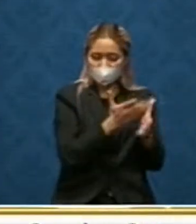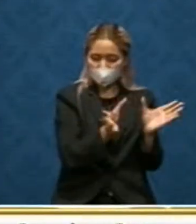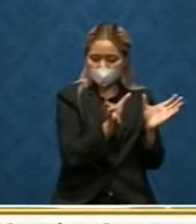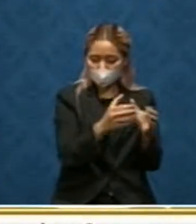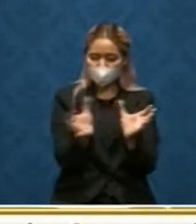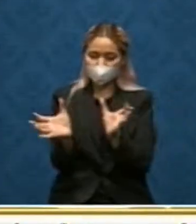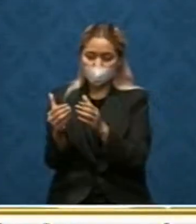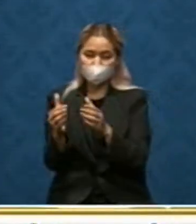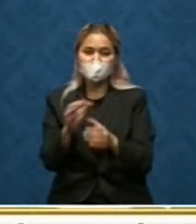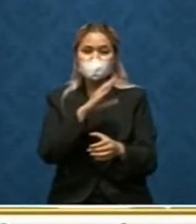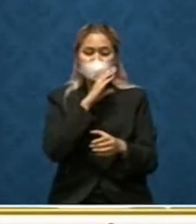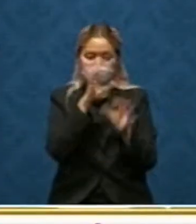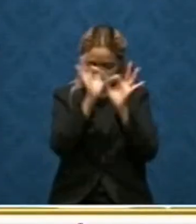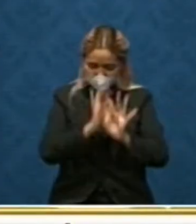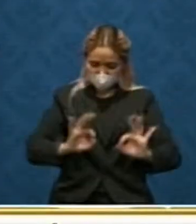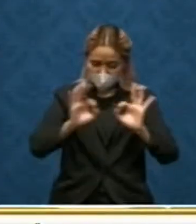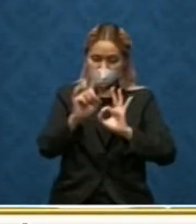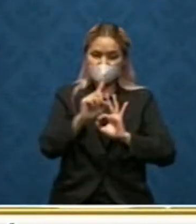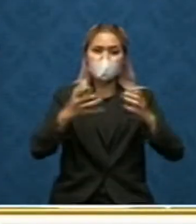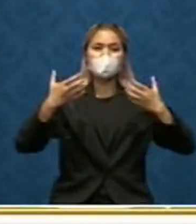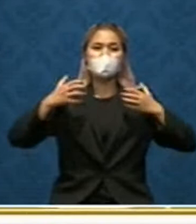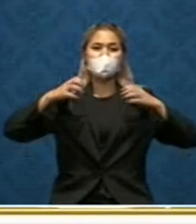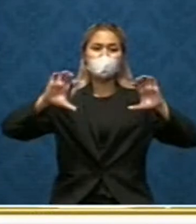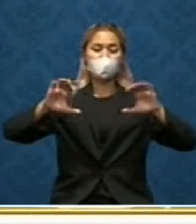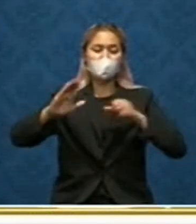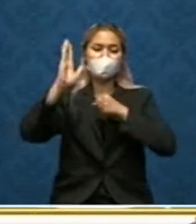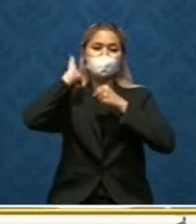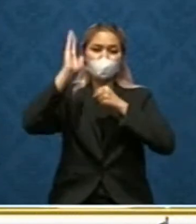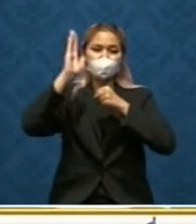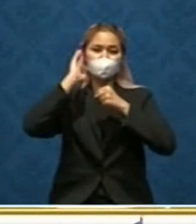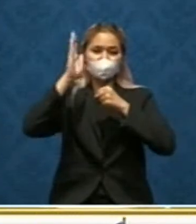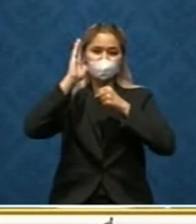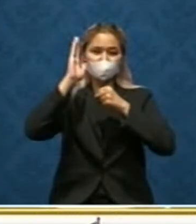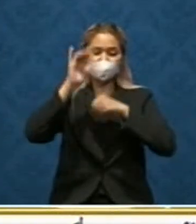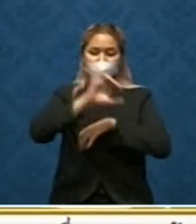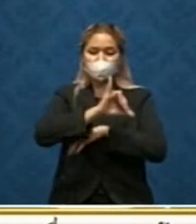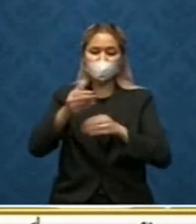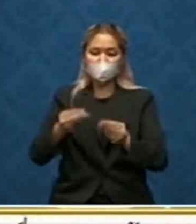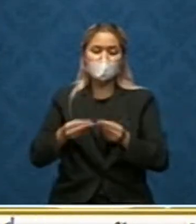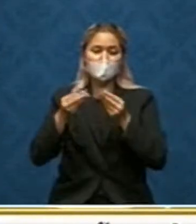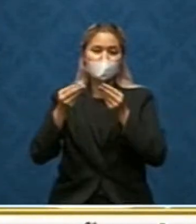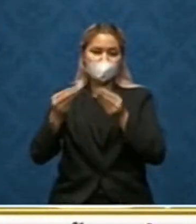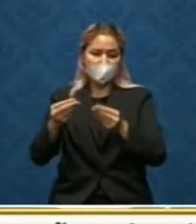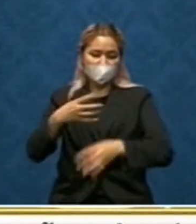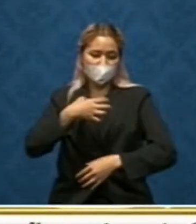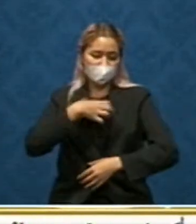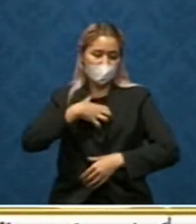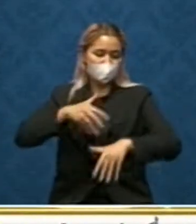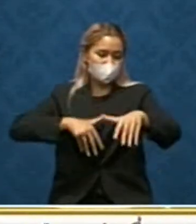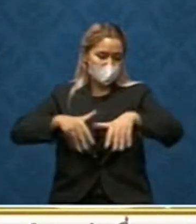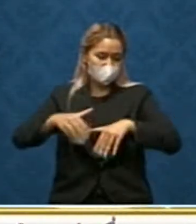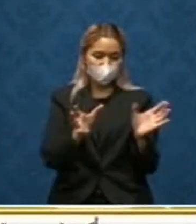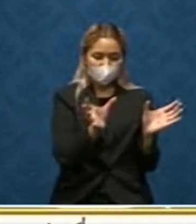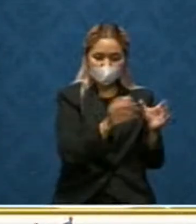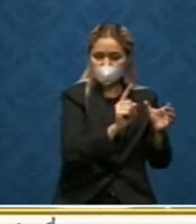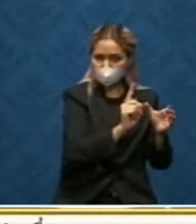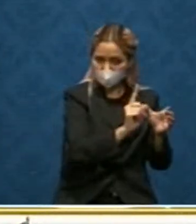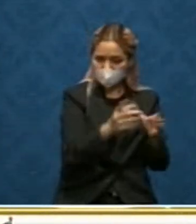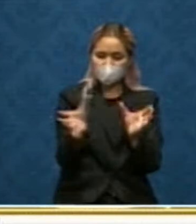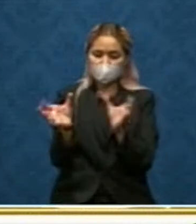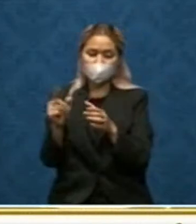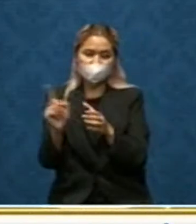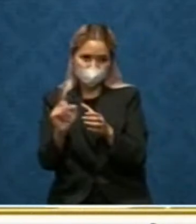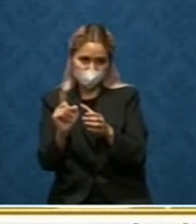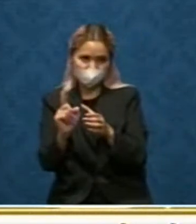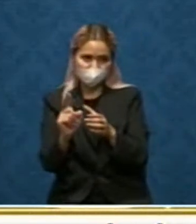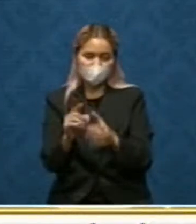บายสำคัญที่รับตาบาน ทะแลงแต่โภา สัญญากับอัจนมาจะีกล่มไหนบ้าง เอา